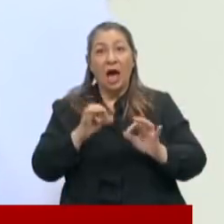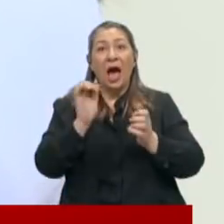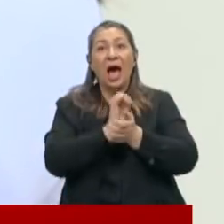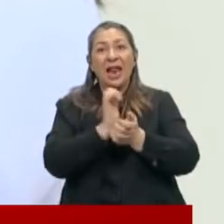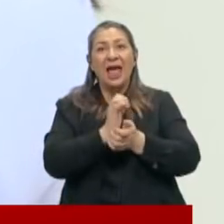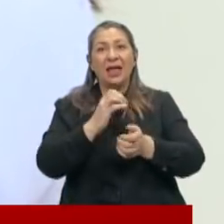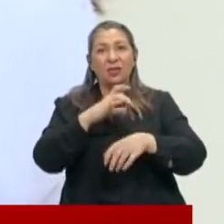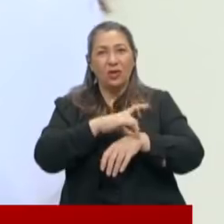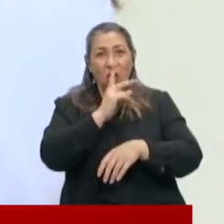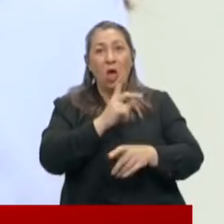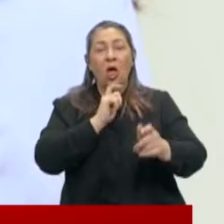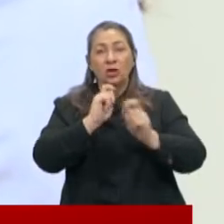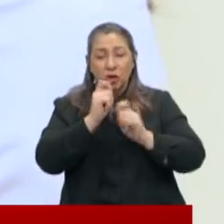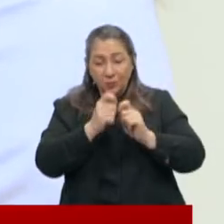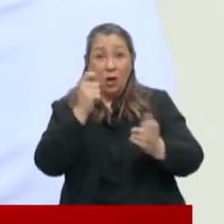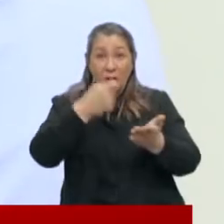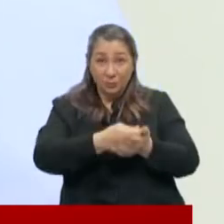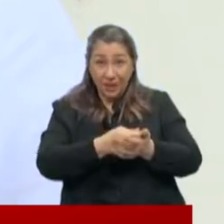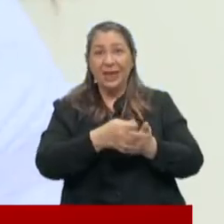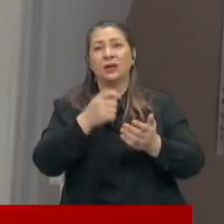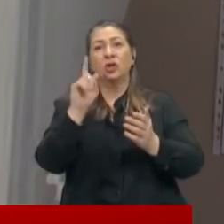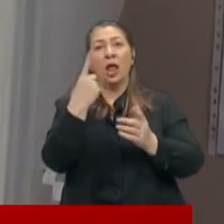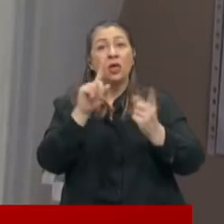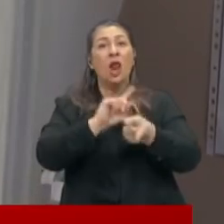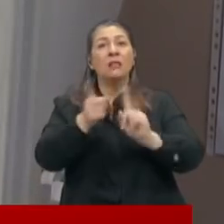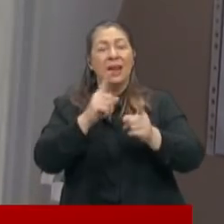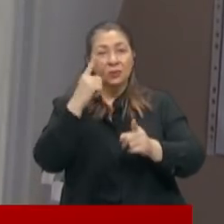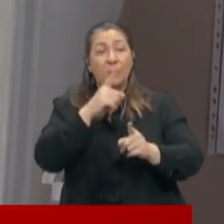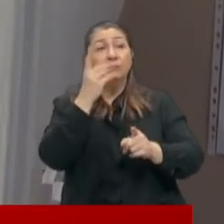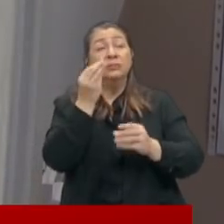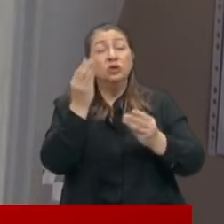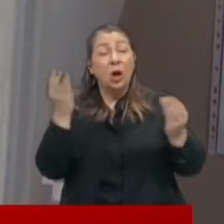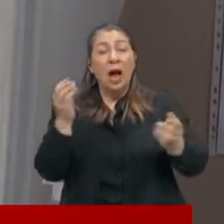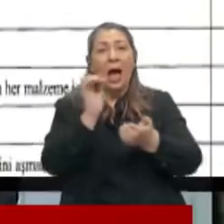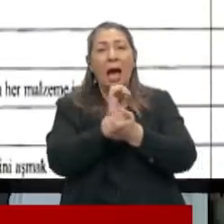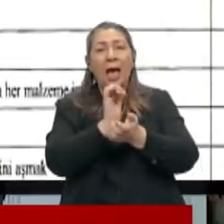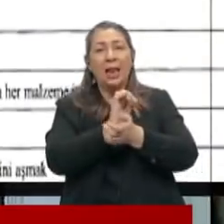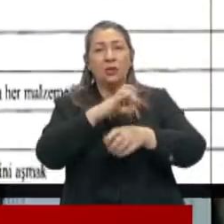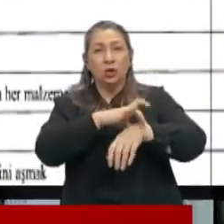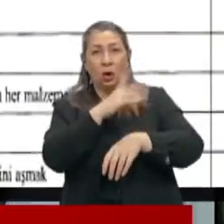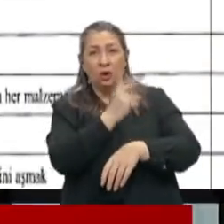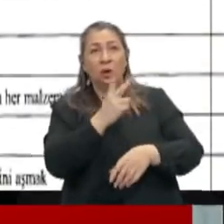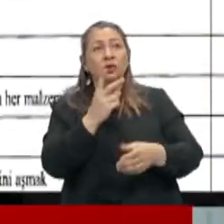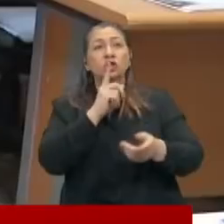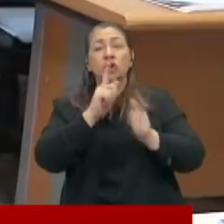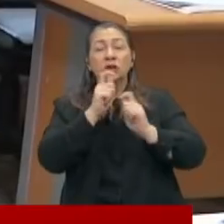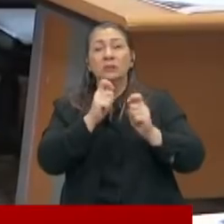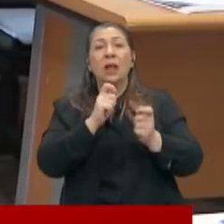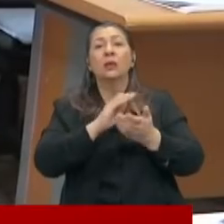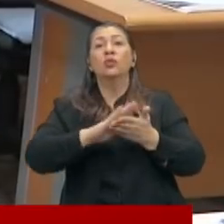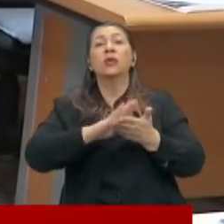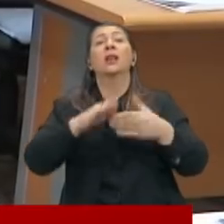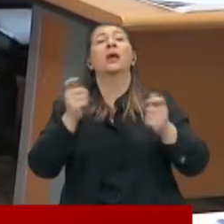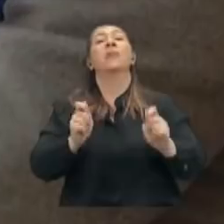hekimliği ödeme ve sözleşme yönetmeliği nedeniyle birçok aile hekiminin sözleşmeleri yenilenmedi. Sağlıkçılar sokağa